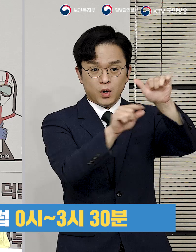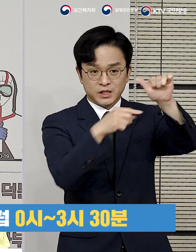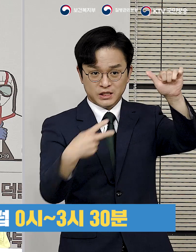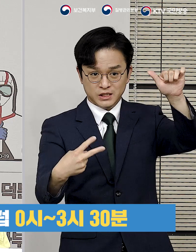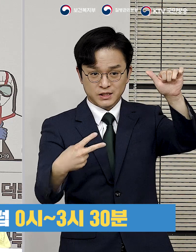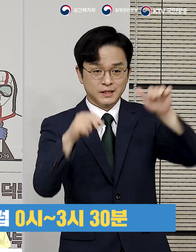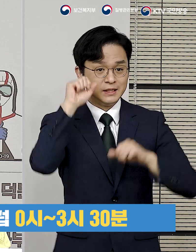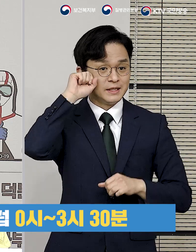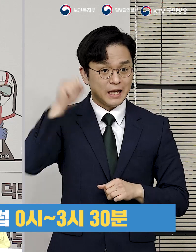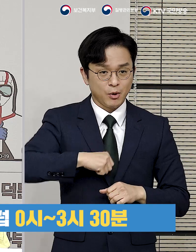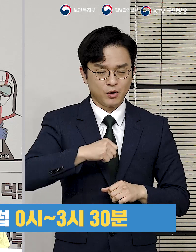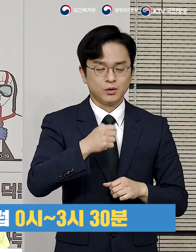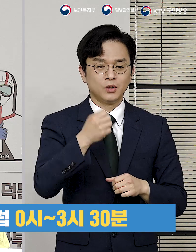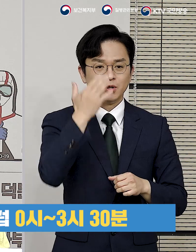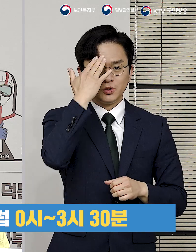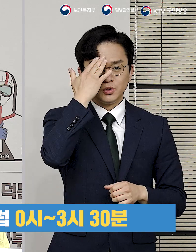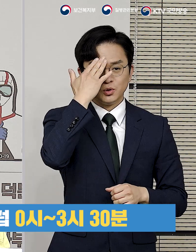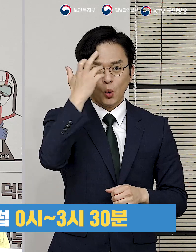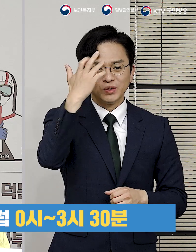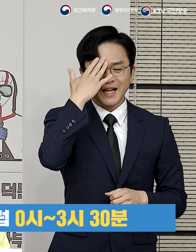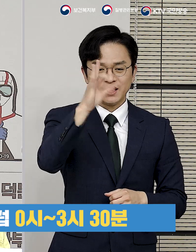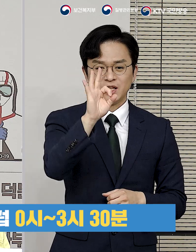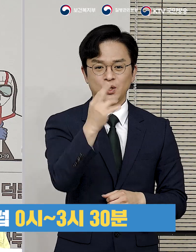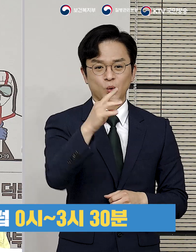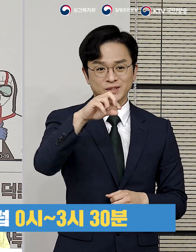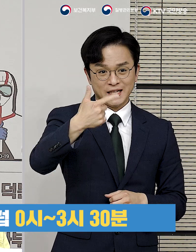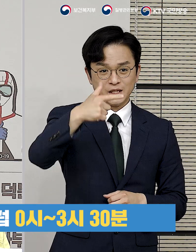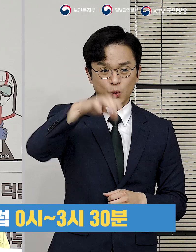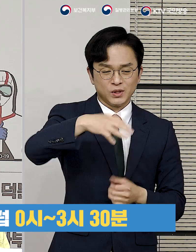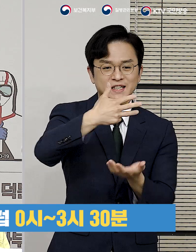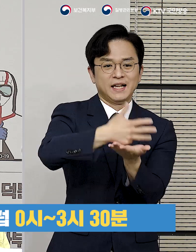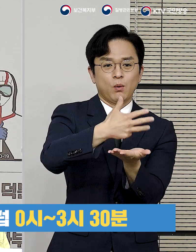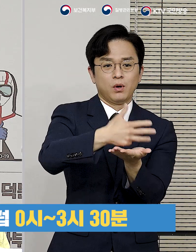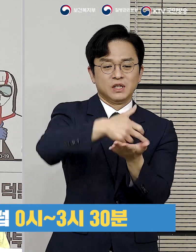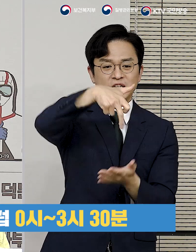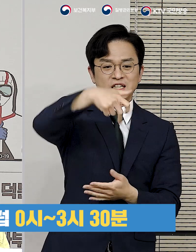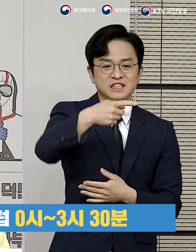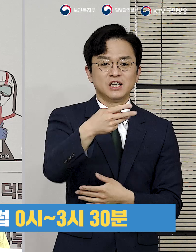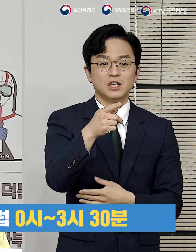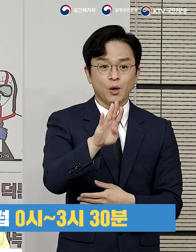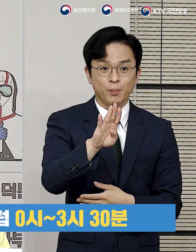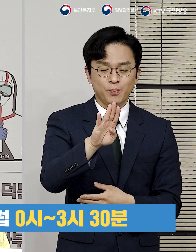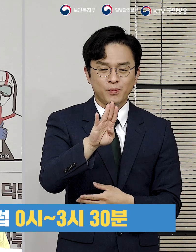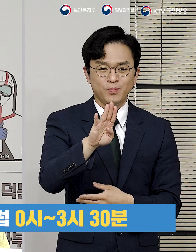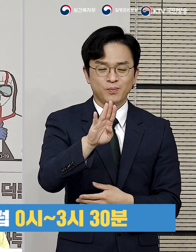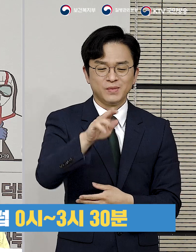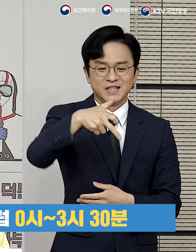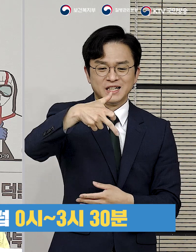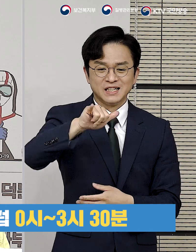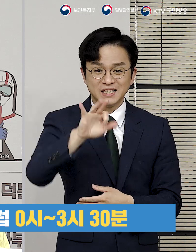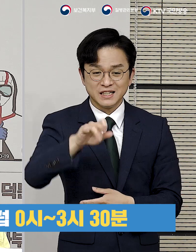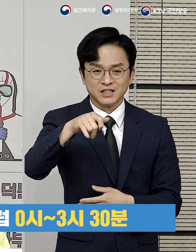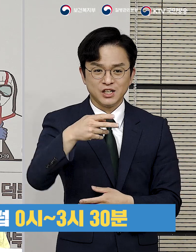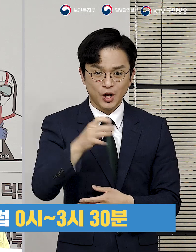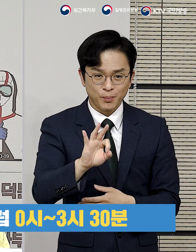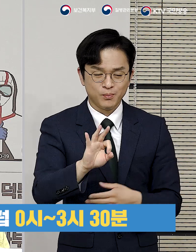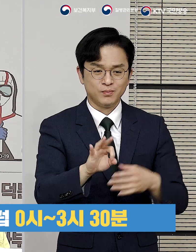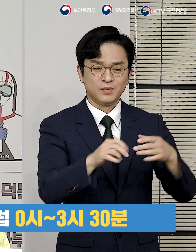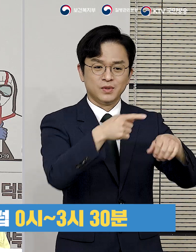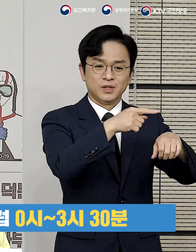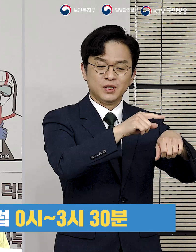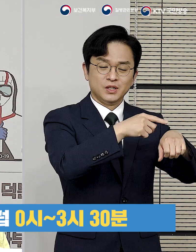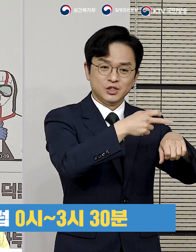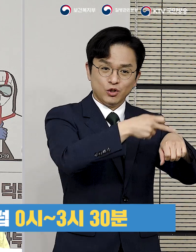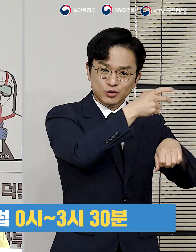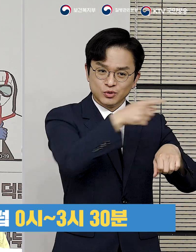5월 2일 지난 토요일이 되겠습니다만 새벽에 용산구 이태원 소재의 킹클럽을